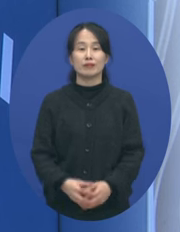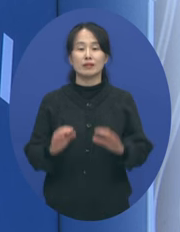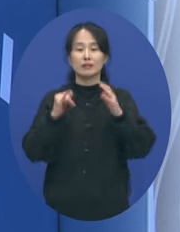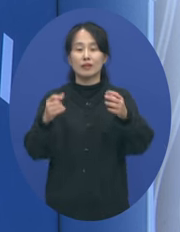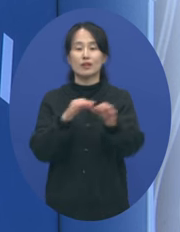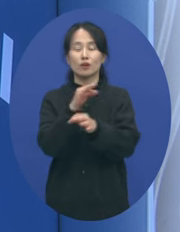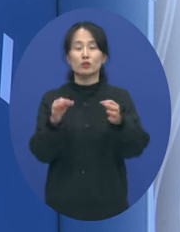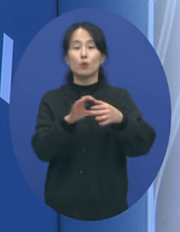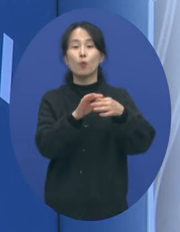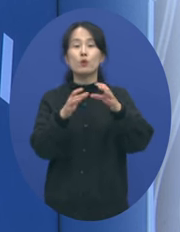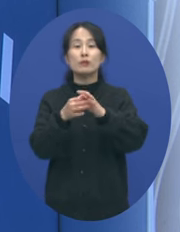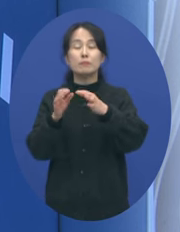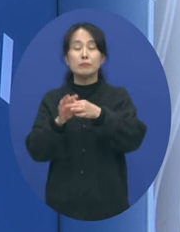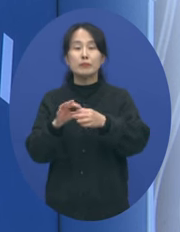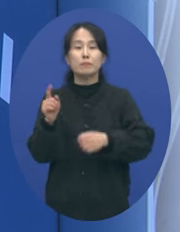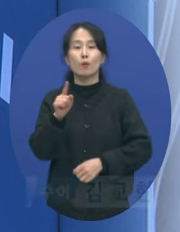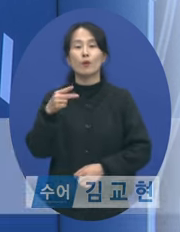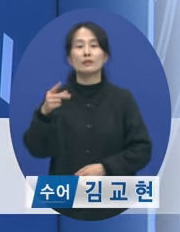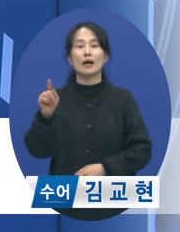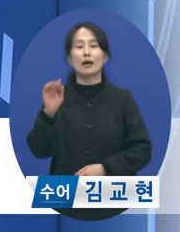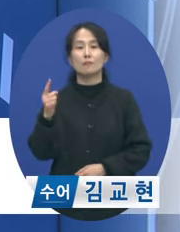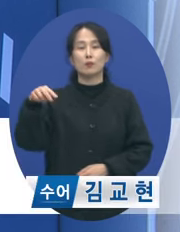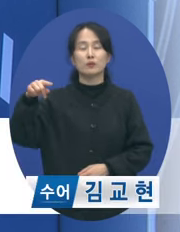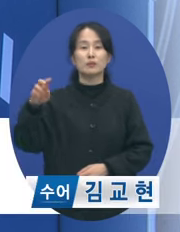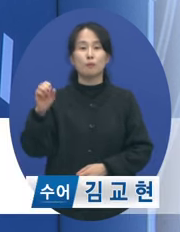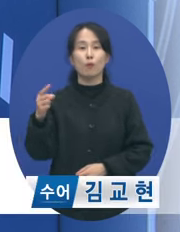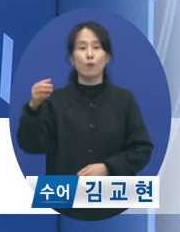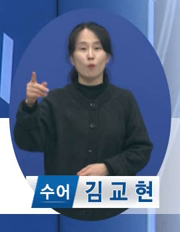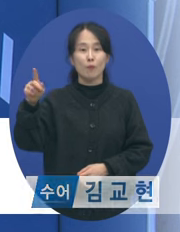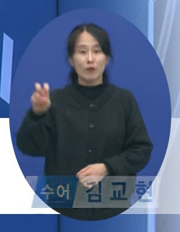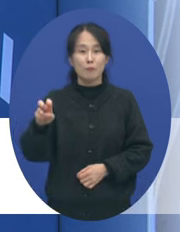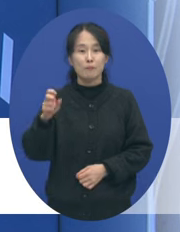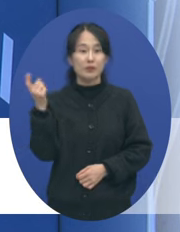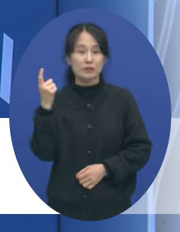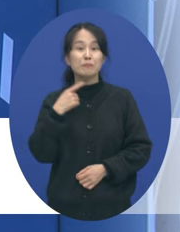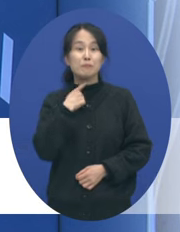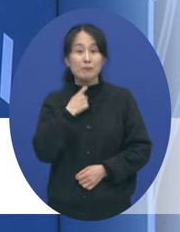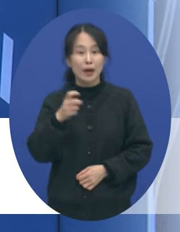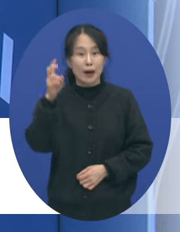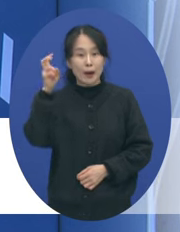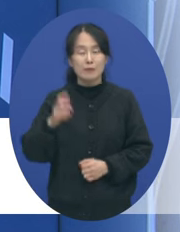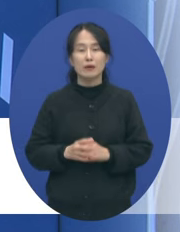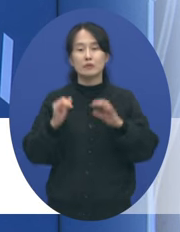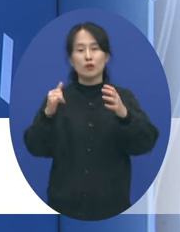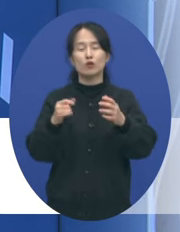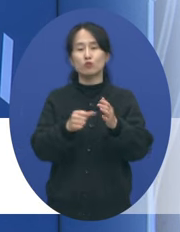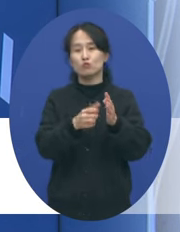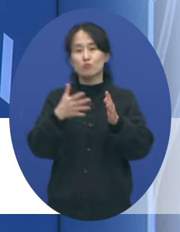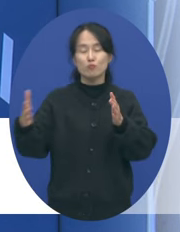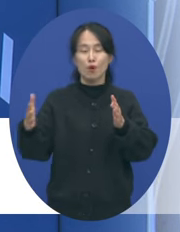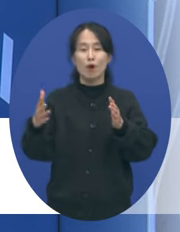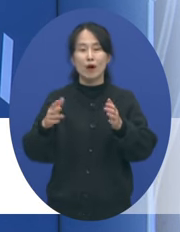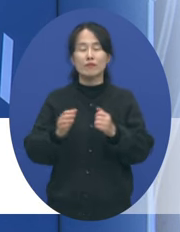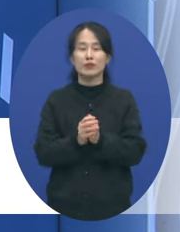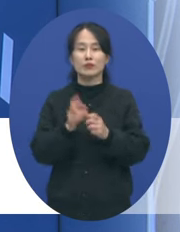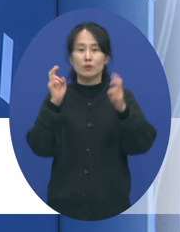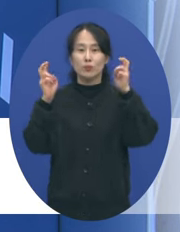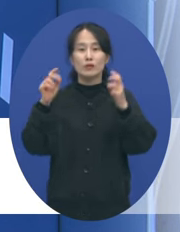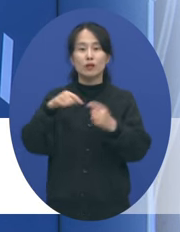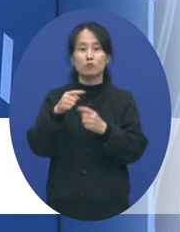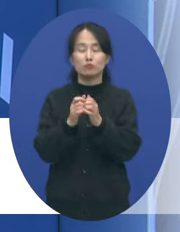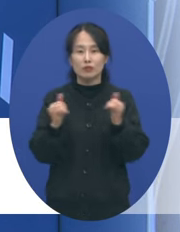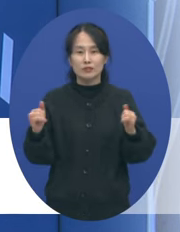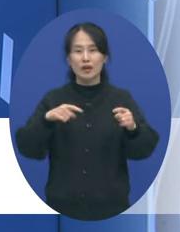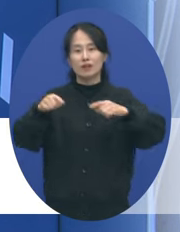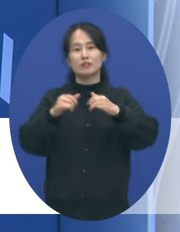세계 경제 올림픽이라 불리는 다보스 포럼 들어본 적 있으실 겁니다. 세계의 저명한 기업인과 경제학자, 정치인 등이 모이는